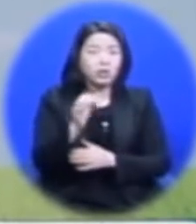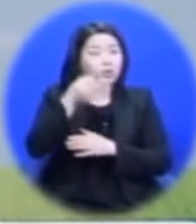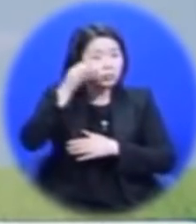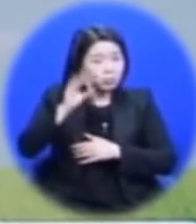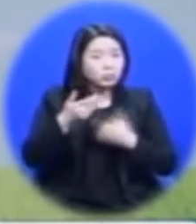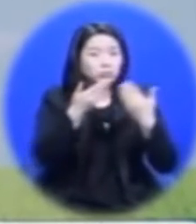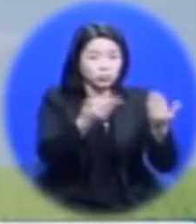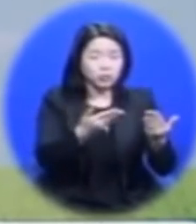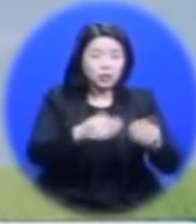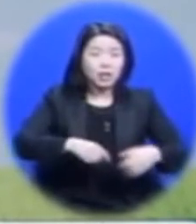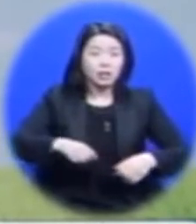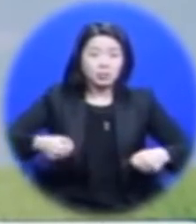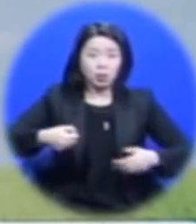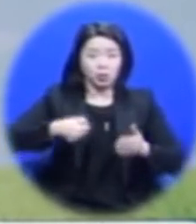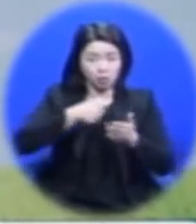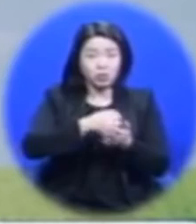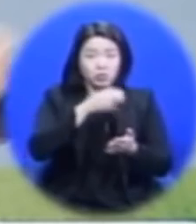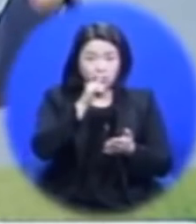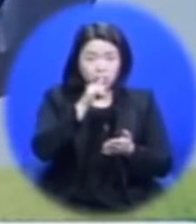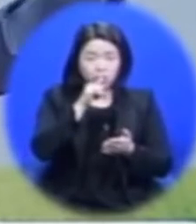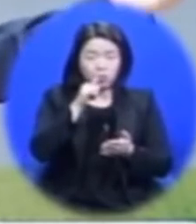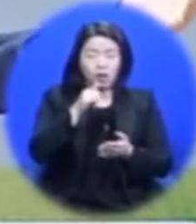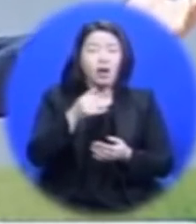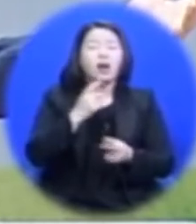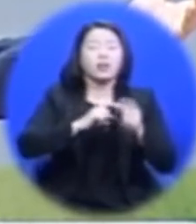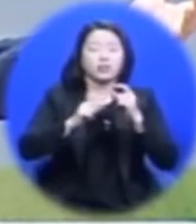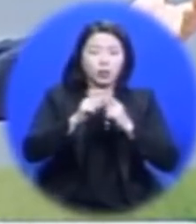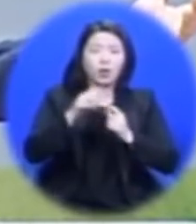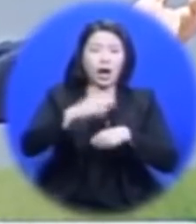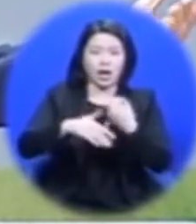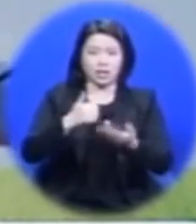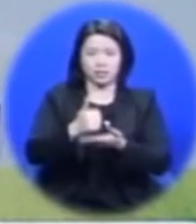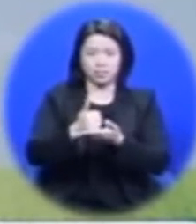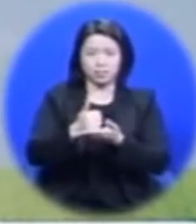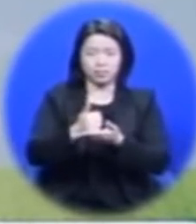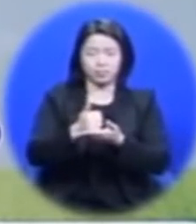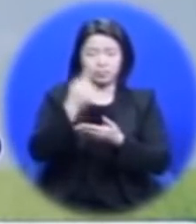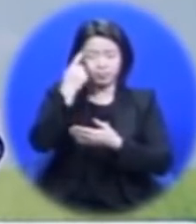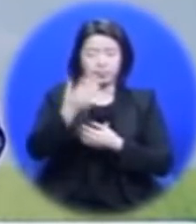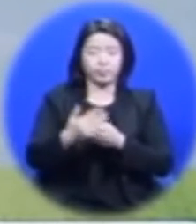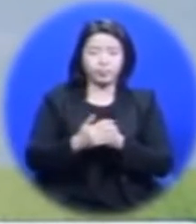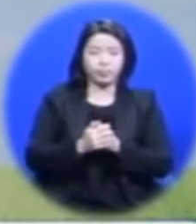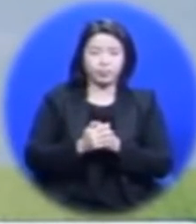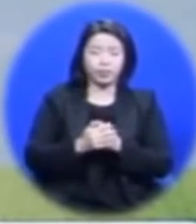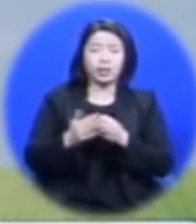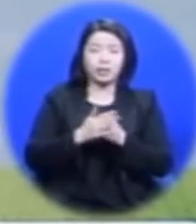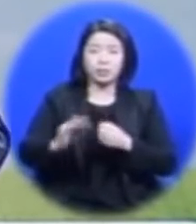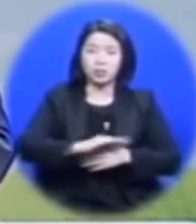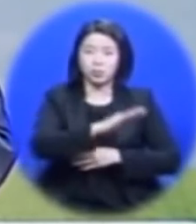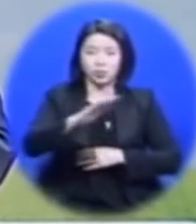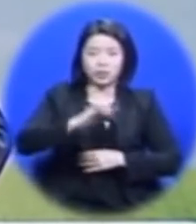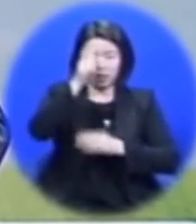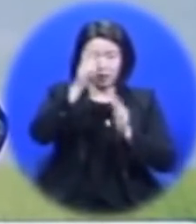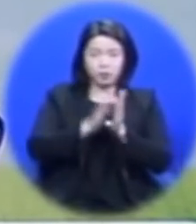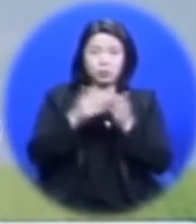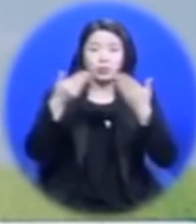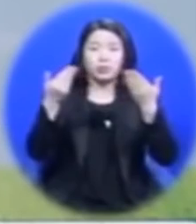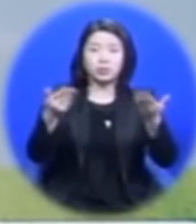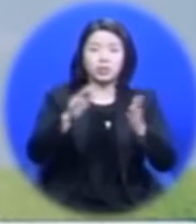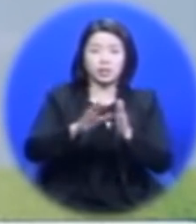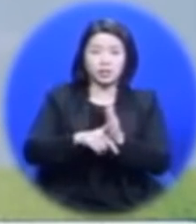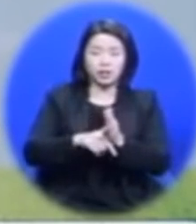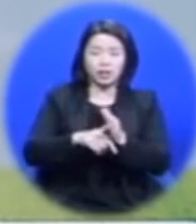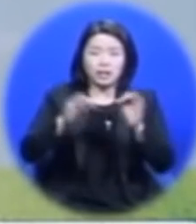말지 결정하지 않습니까? 하물며 하나님이신. 그러므로 우리가 기도할 때